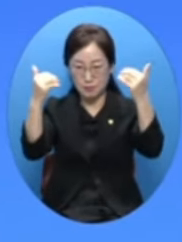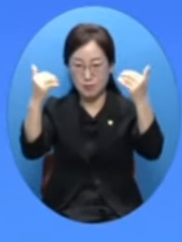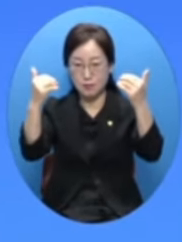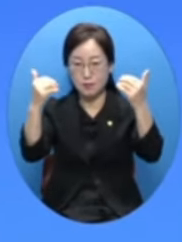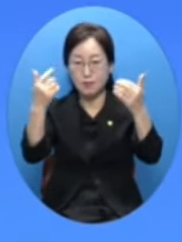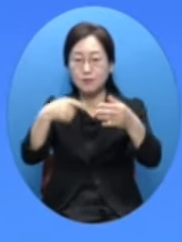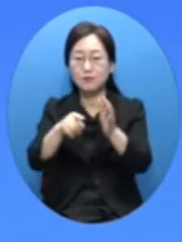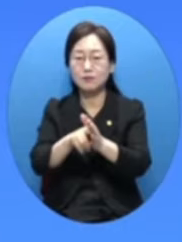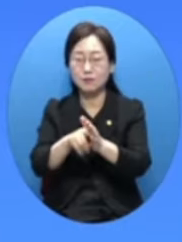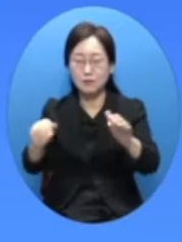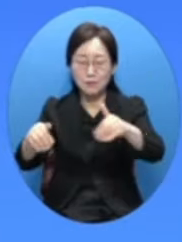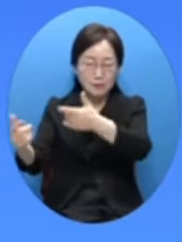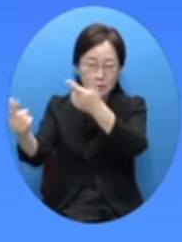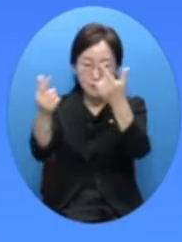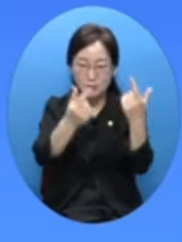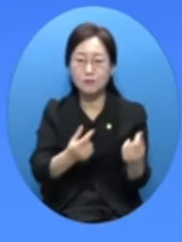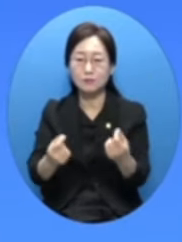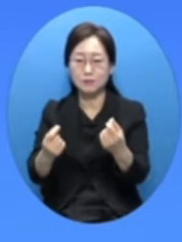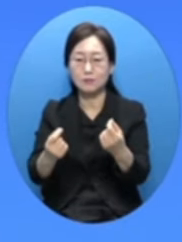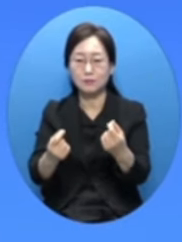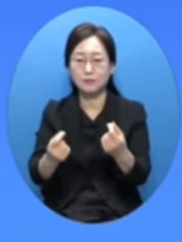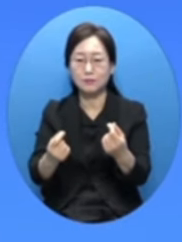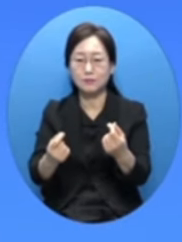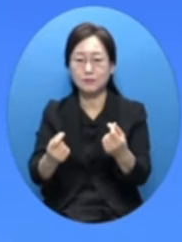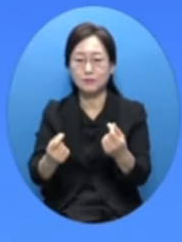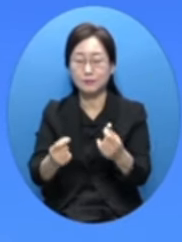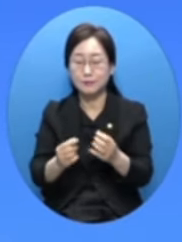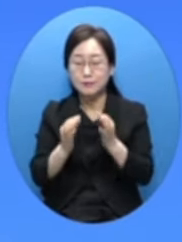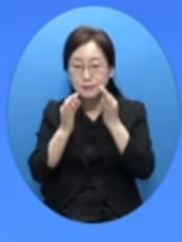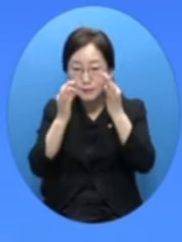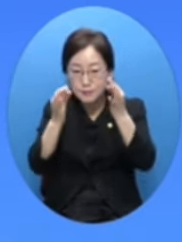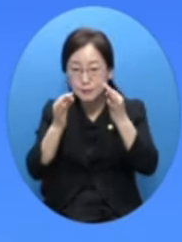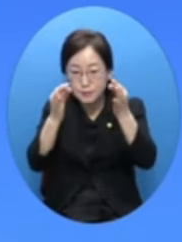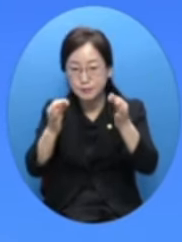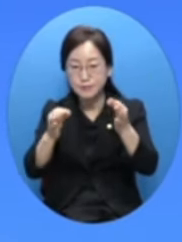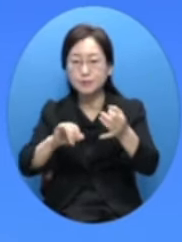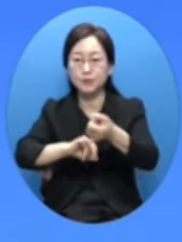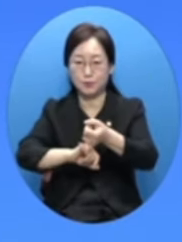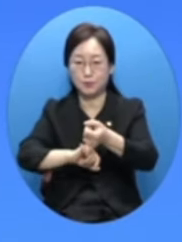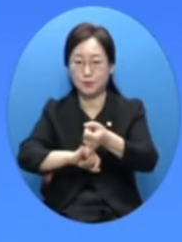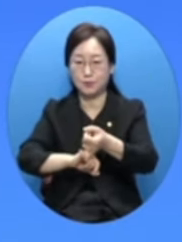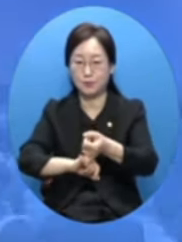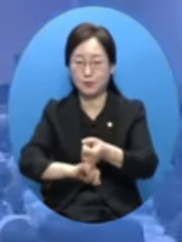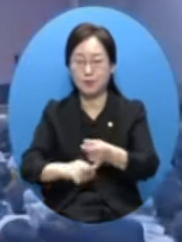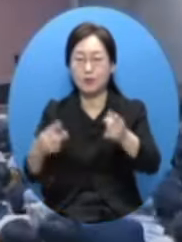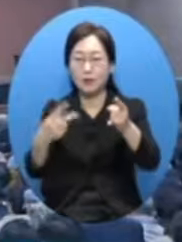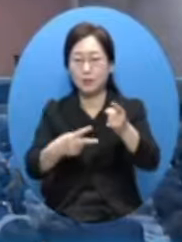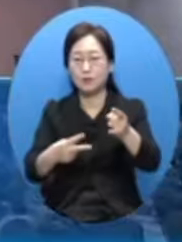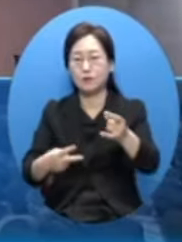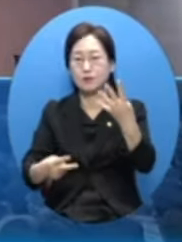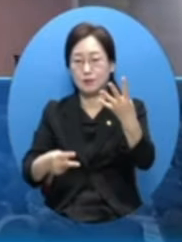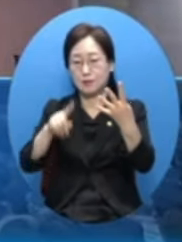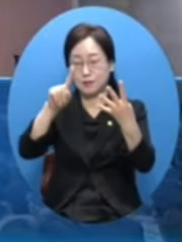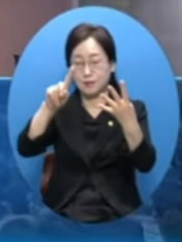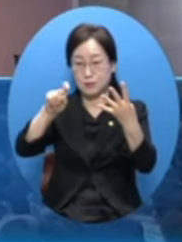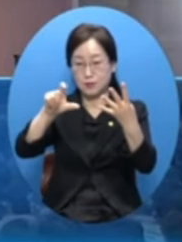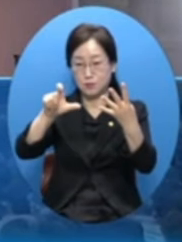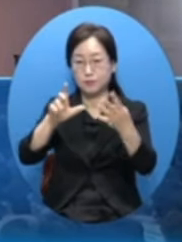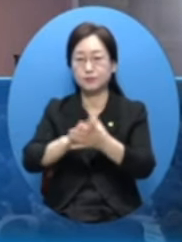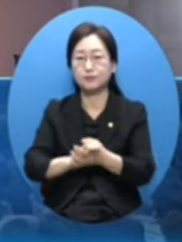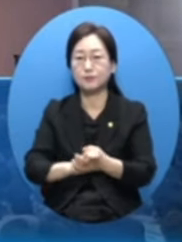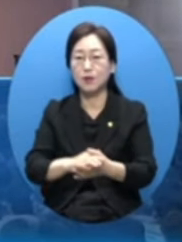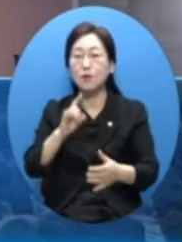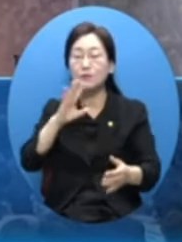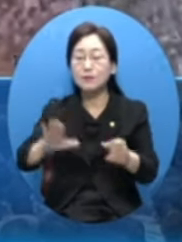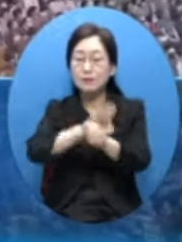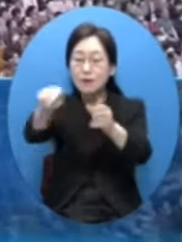일에 우리 모두가 힘을 모아야 되는 것입니다. 에베소서 4장 15절 16절은 설명합니다.